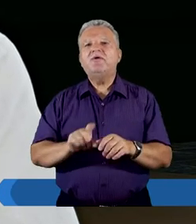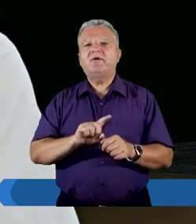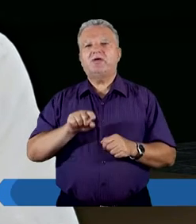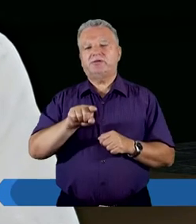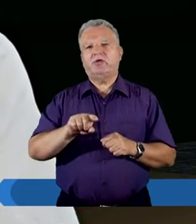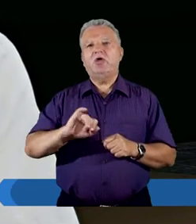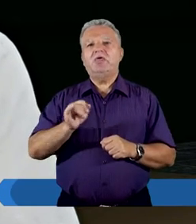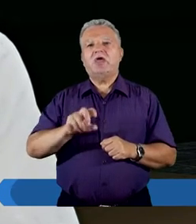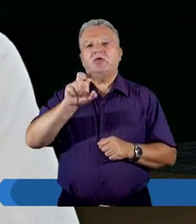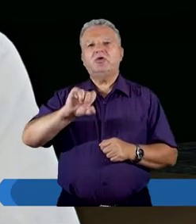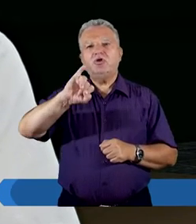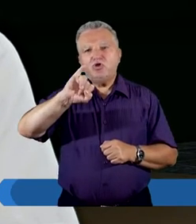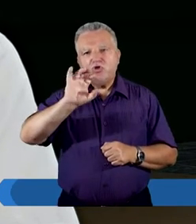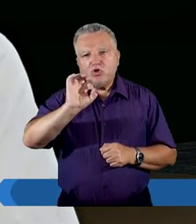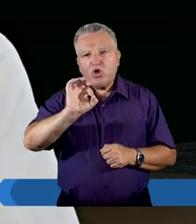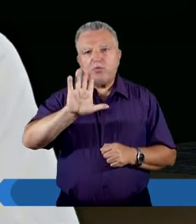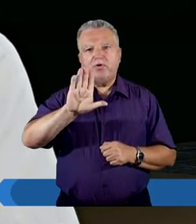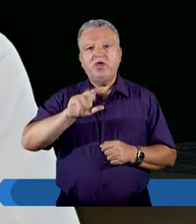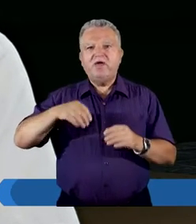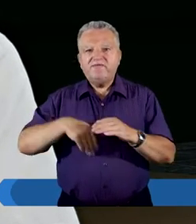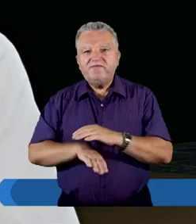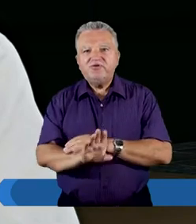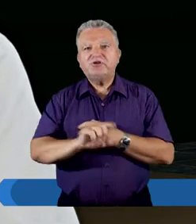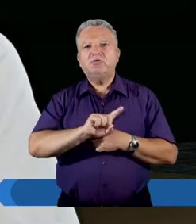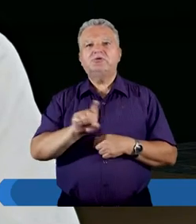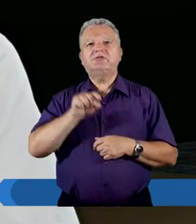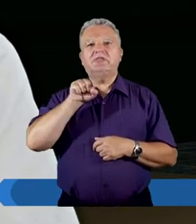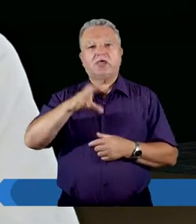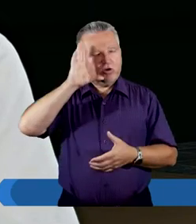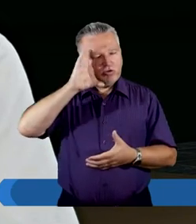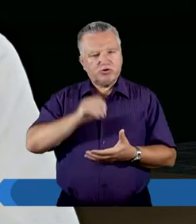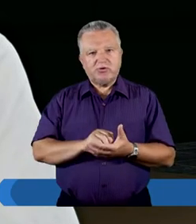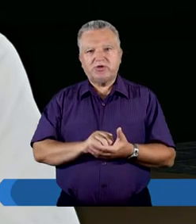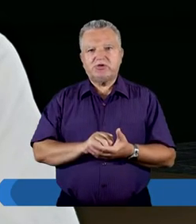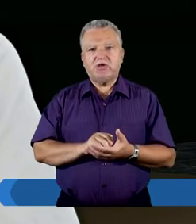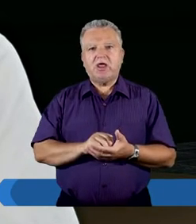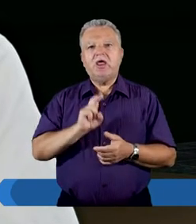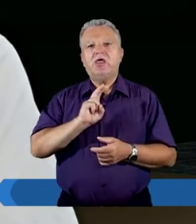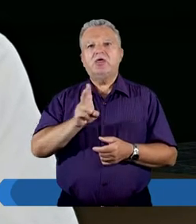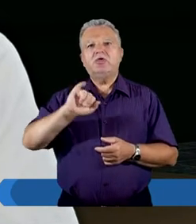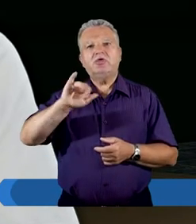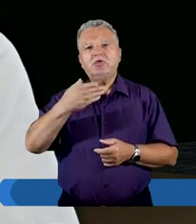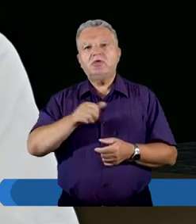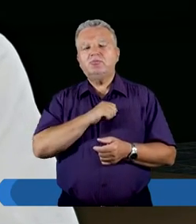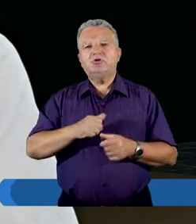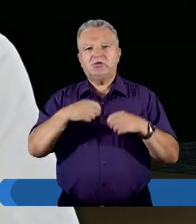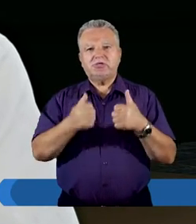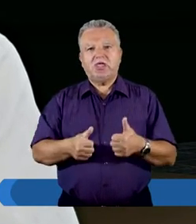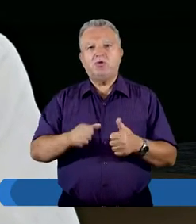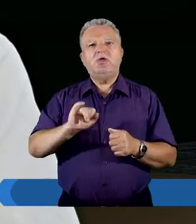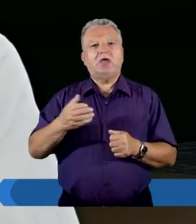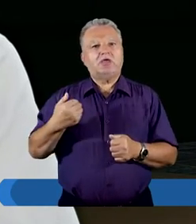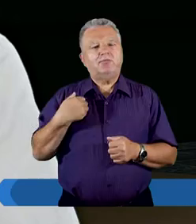Hiob wyszedł z tego doświadczenia? Kim był, kim się stał, kim był przedtem być może? Jak